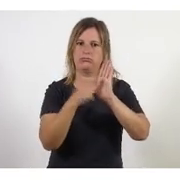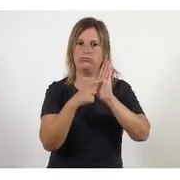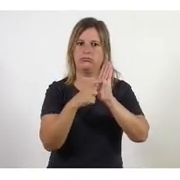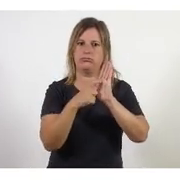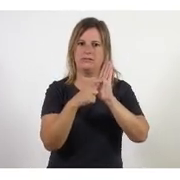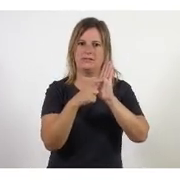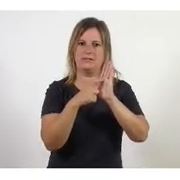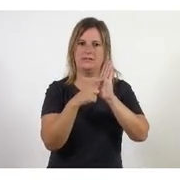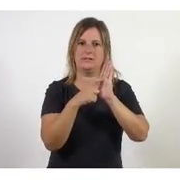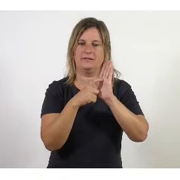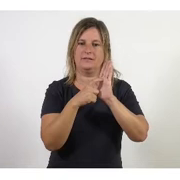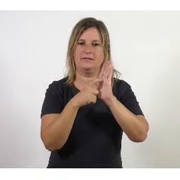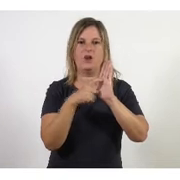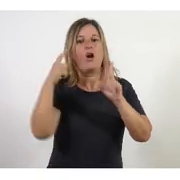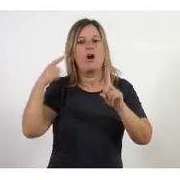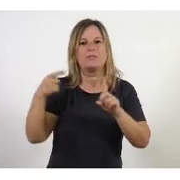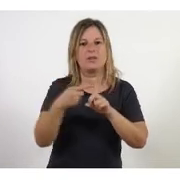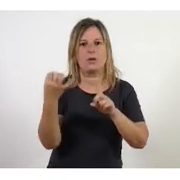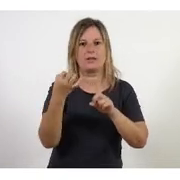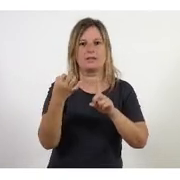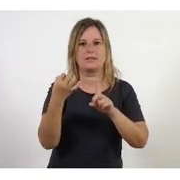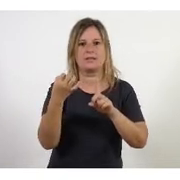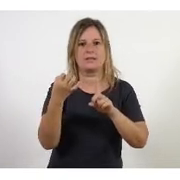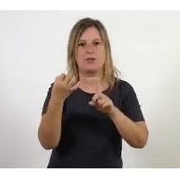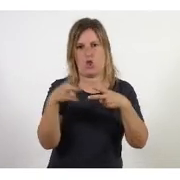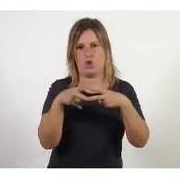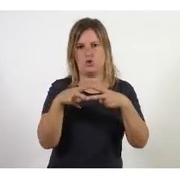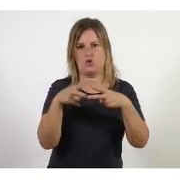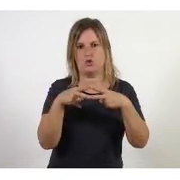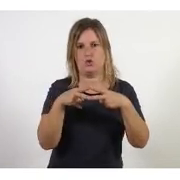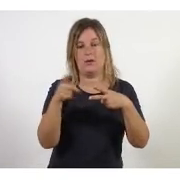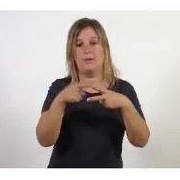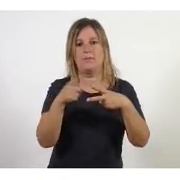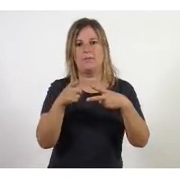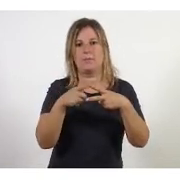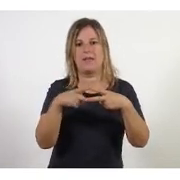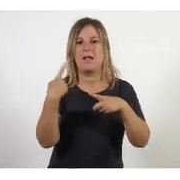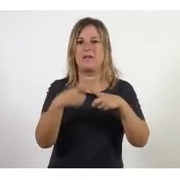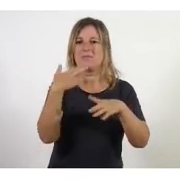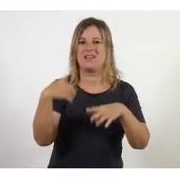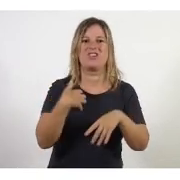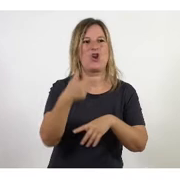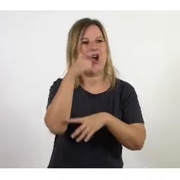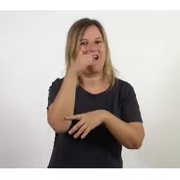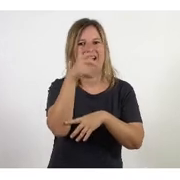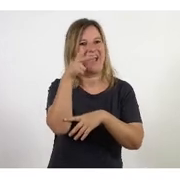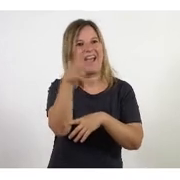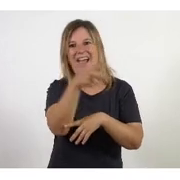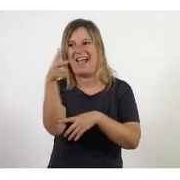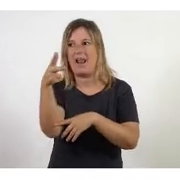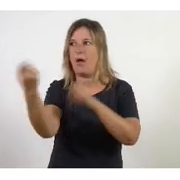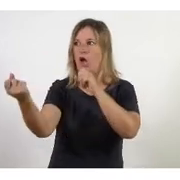avió. Això servirà per dues coses, bàsicament. Primera de totes, perquè si esteu gravant i t'entra una